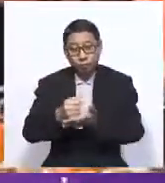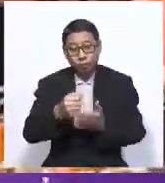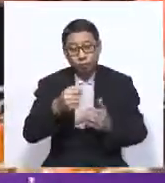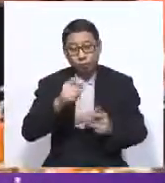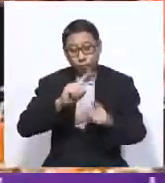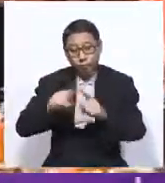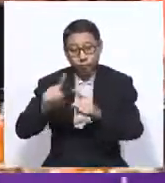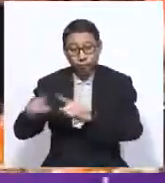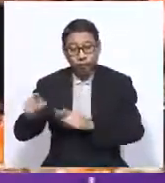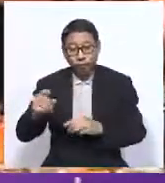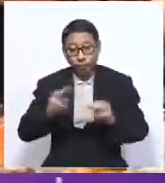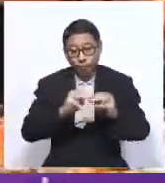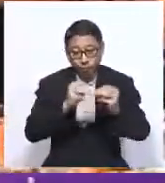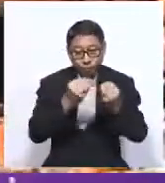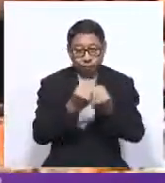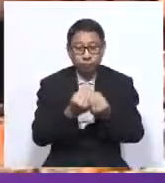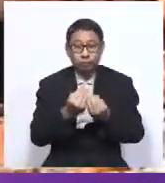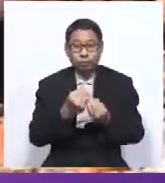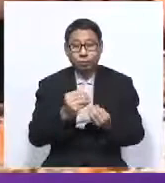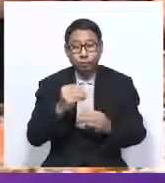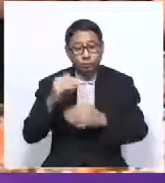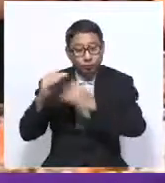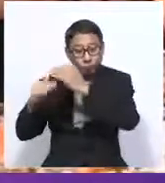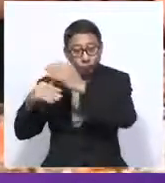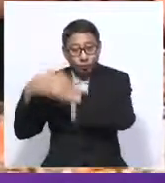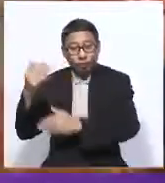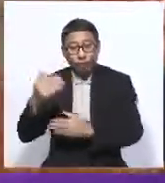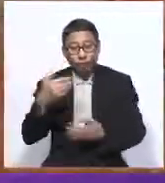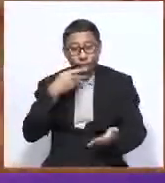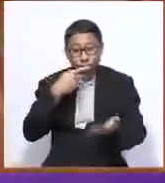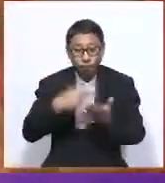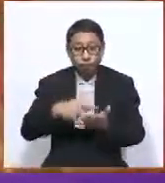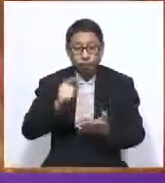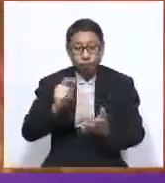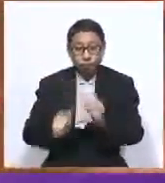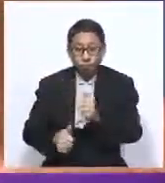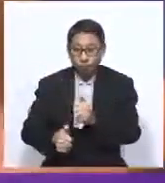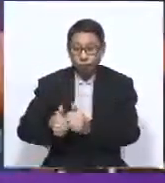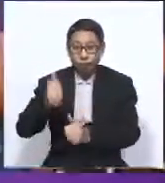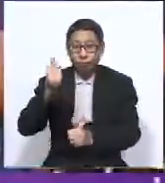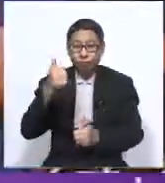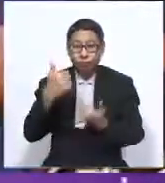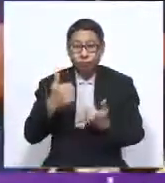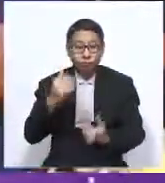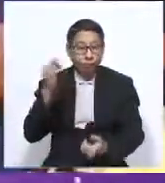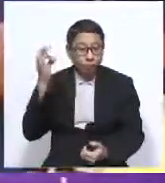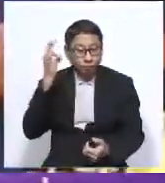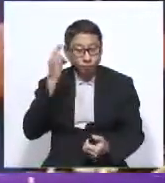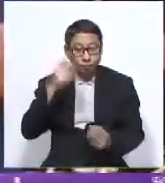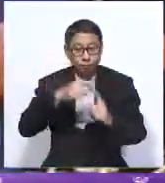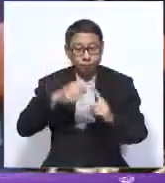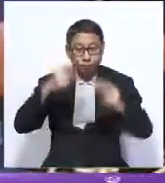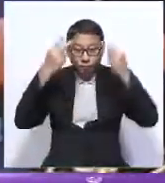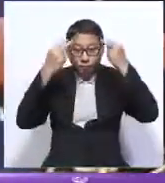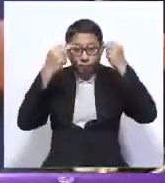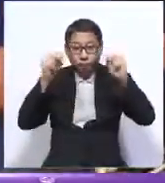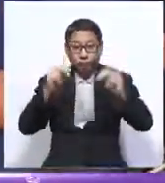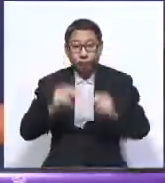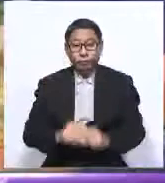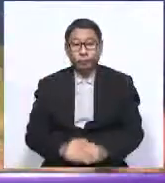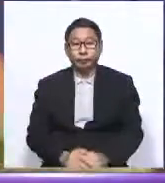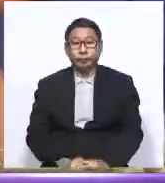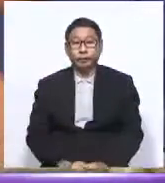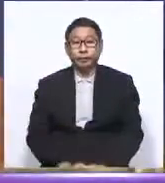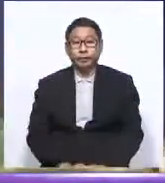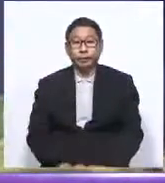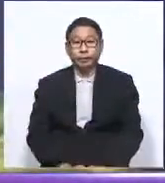ที่ต่างๆให้แต่ละหมู่บ้านนำไปพัฒนาให้เกิดประโยชน์สูงสุดไปฟังบางช่วงบางตอนจากท่านนายกรัฐมนตรีกัน